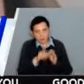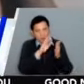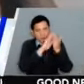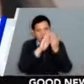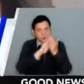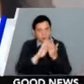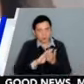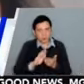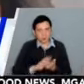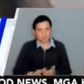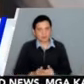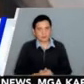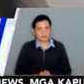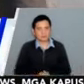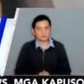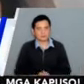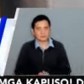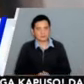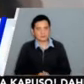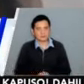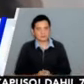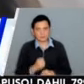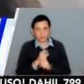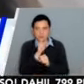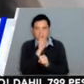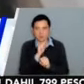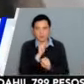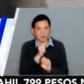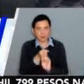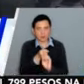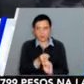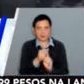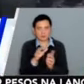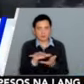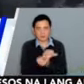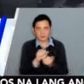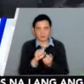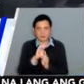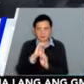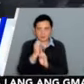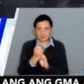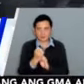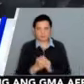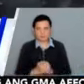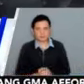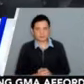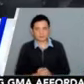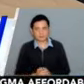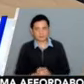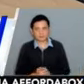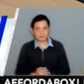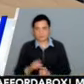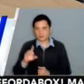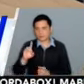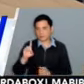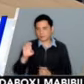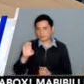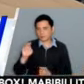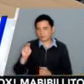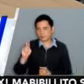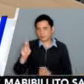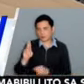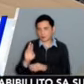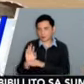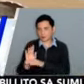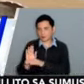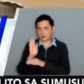langis. Para po hindi makaapekto sa ating kapaligiran. Ang Department of Environment and Natural Resources maglalagay ng monitoring